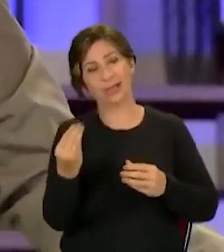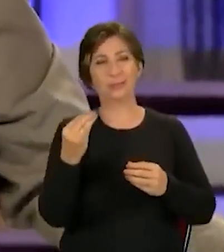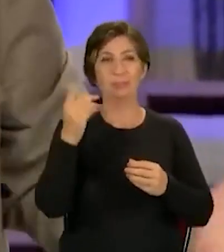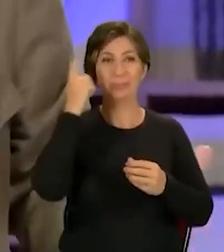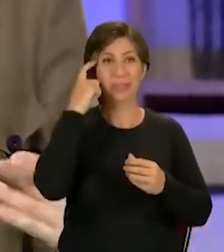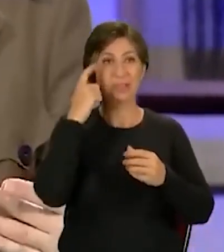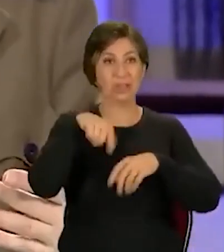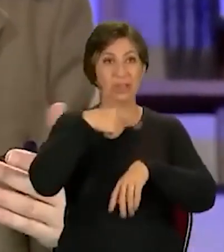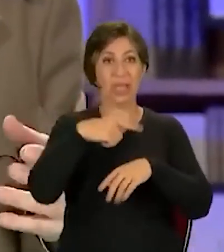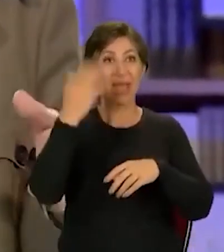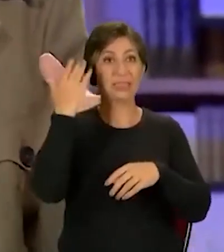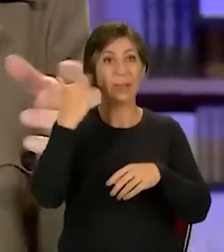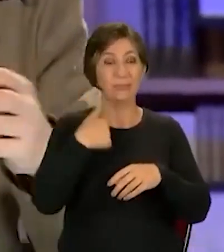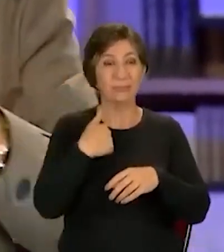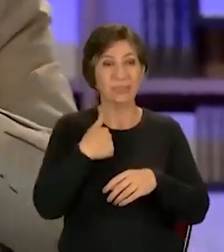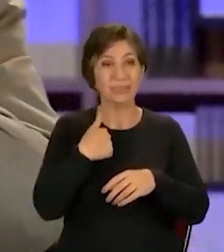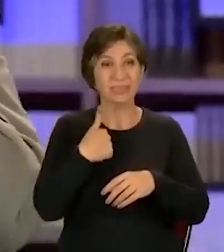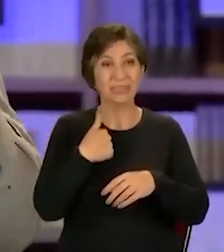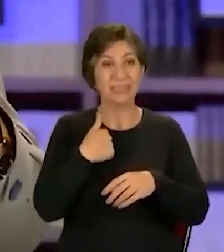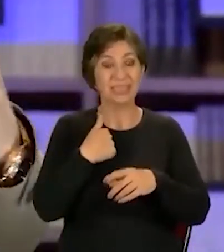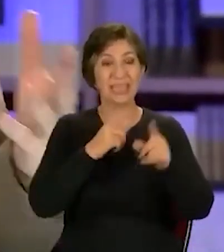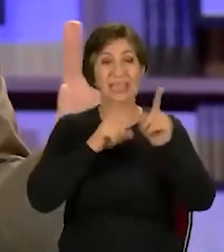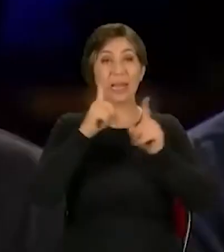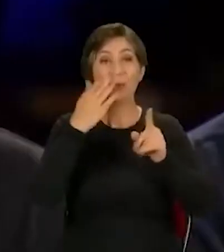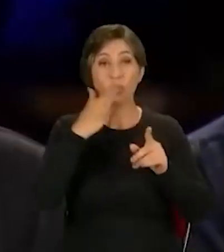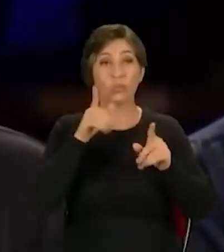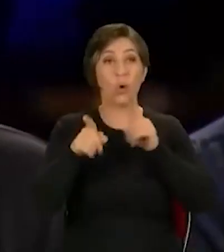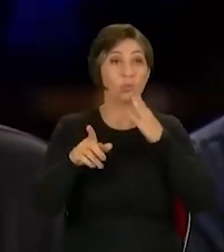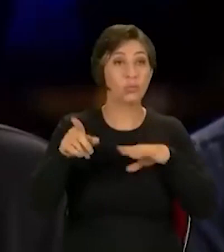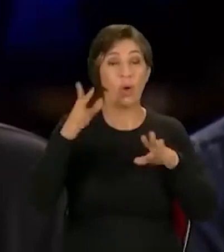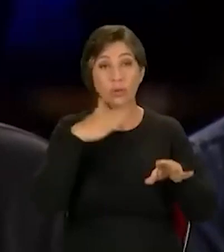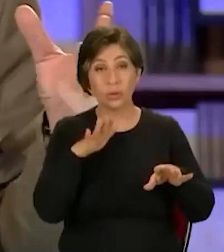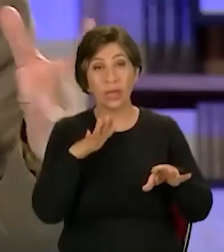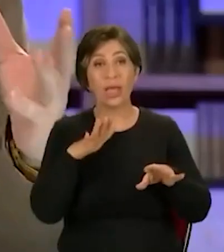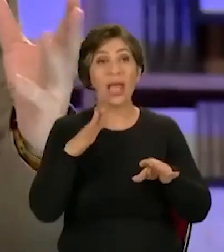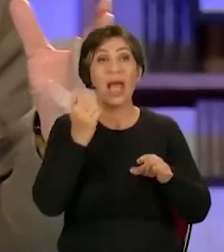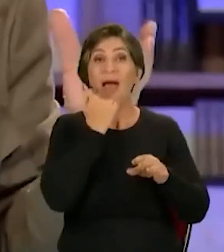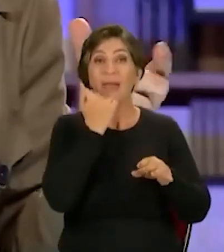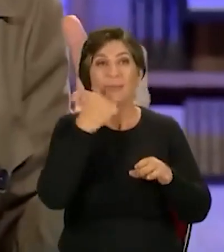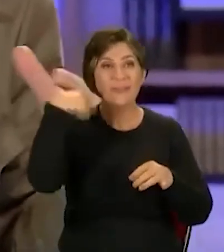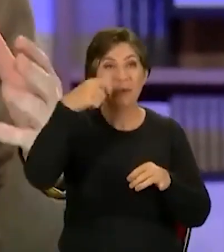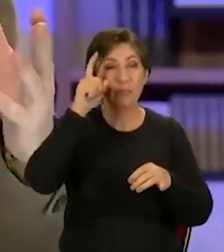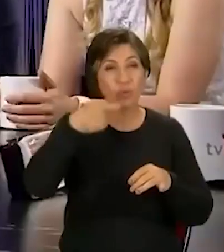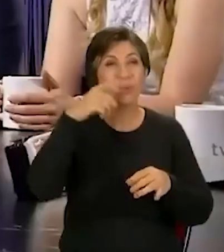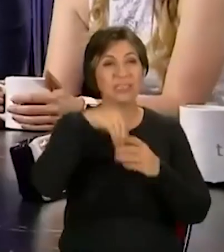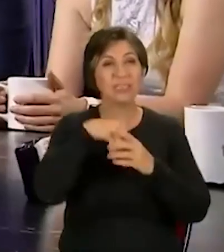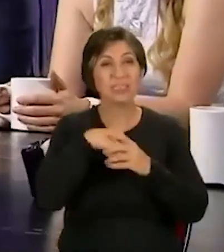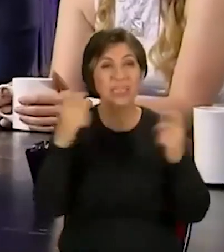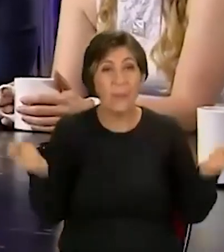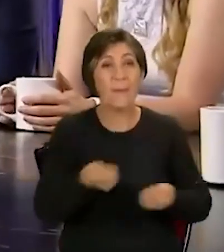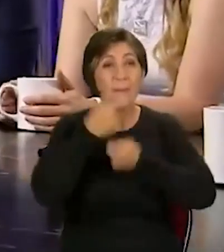bilgi çağı. Yani eskiden biz internet yoktu, şu yoktu, bu yoktu. Erotik film bulmak için